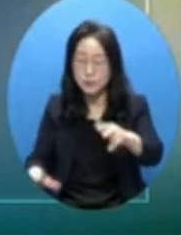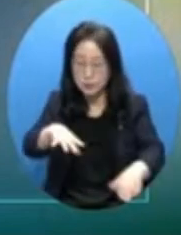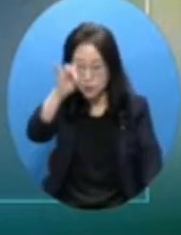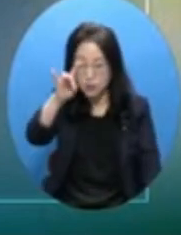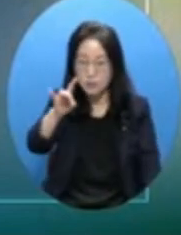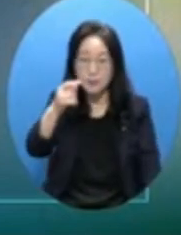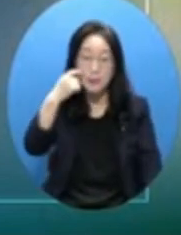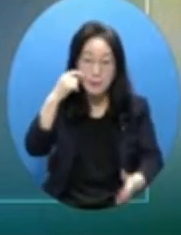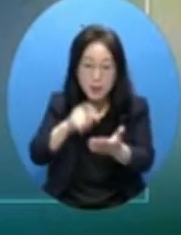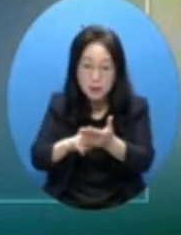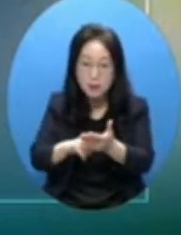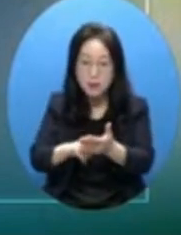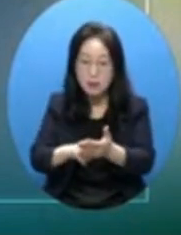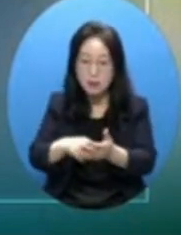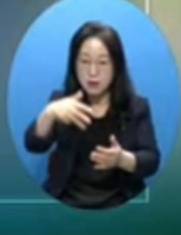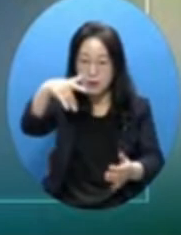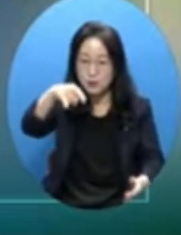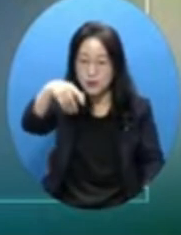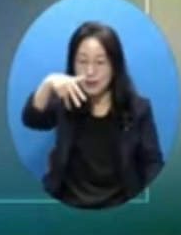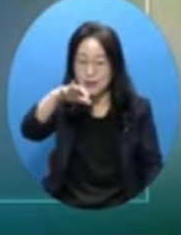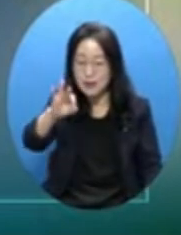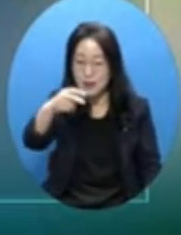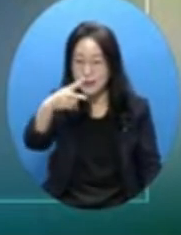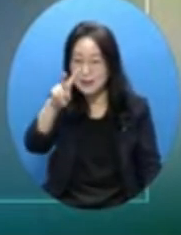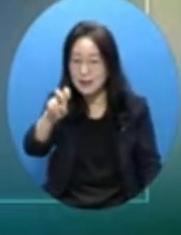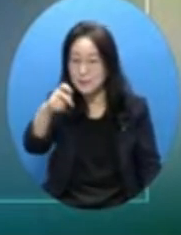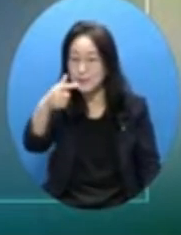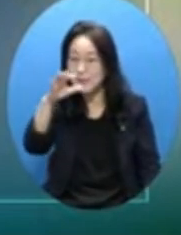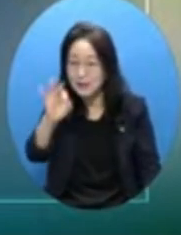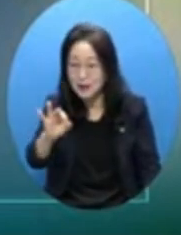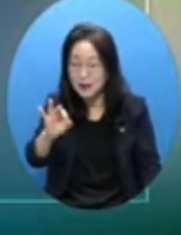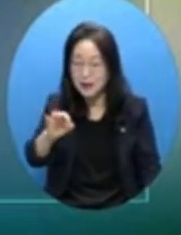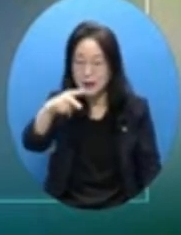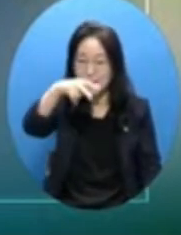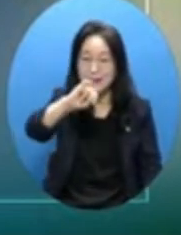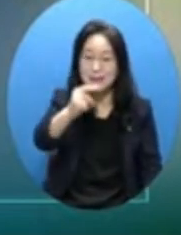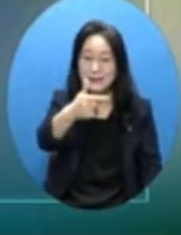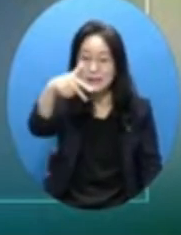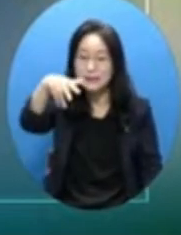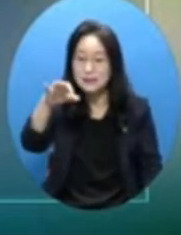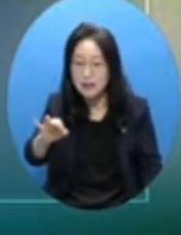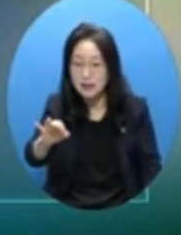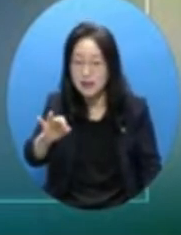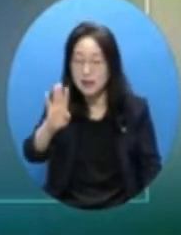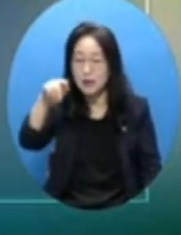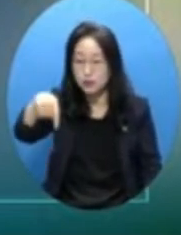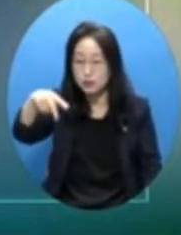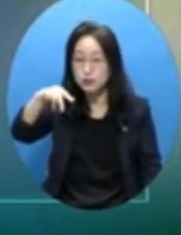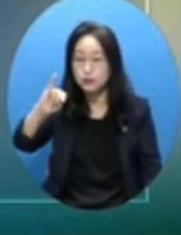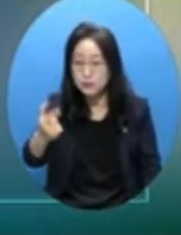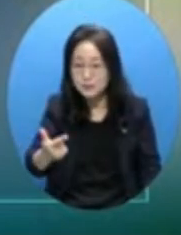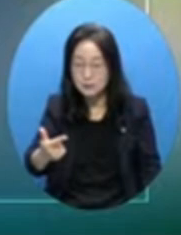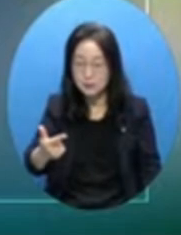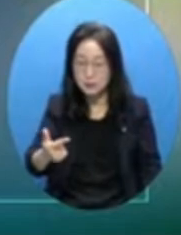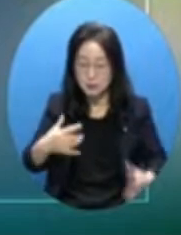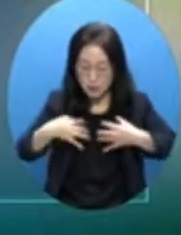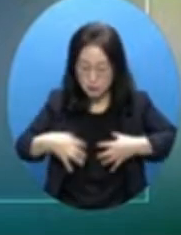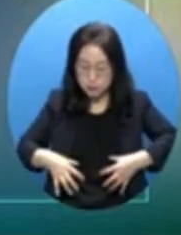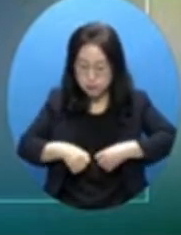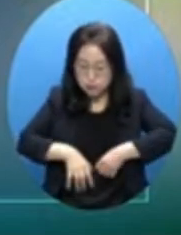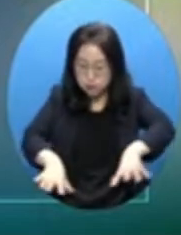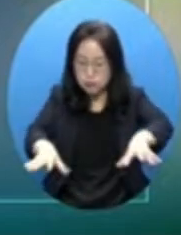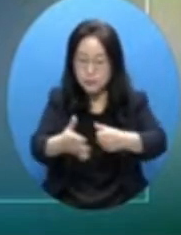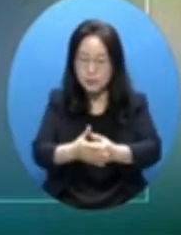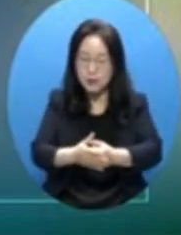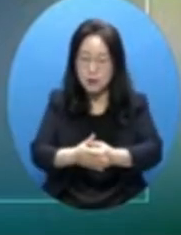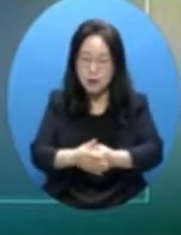다음 췌장, 담낭, 신장, 부신에 전이돼서 3주 동안 용종들을 떼어내는데 매주